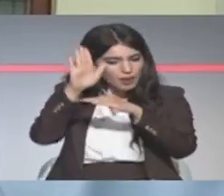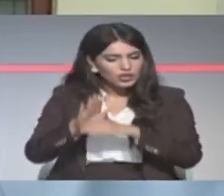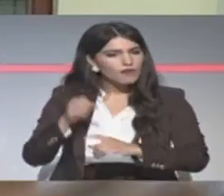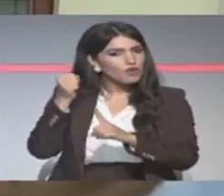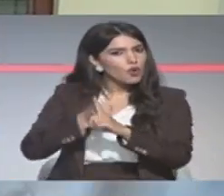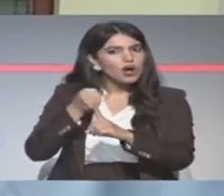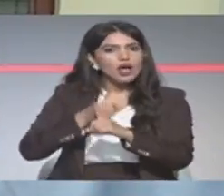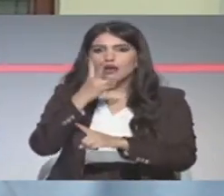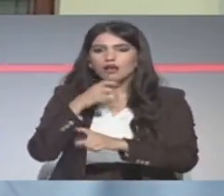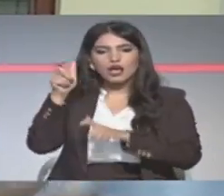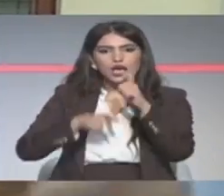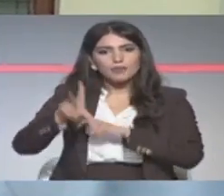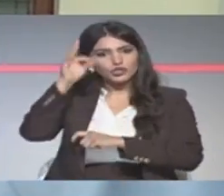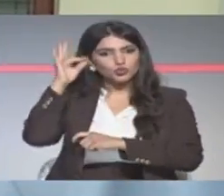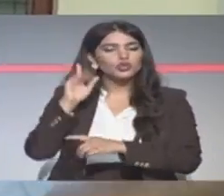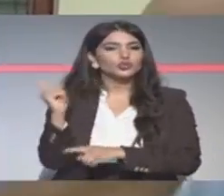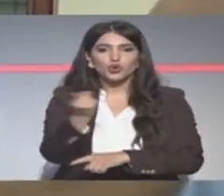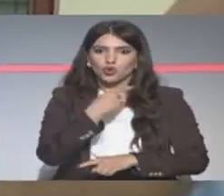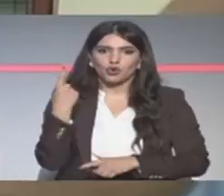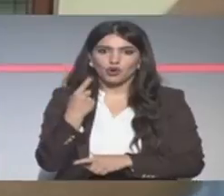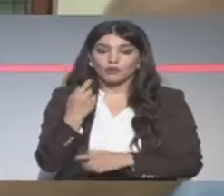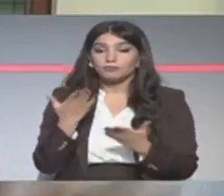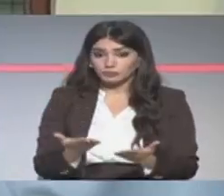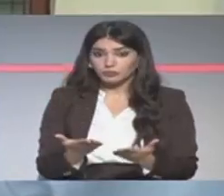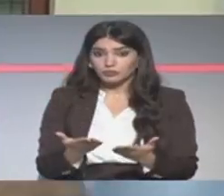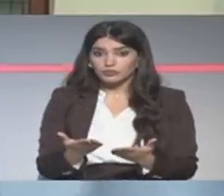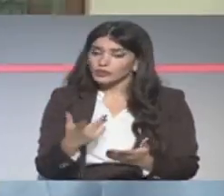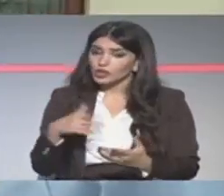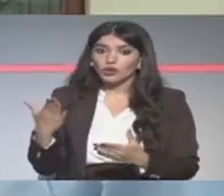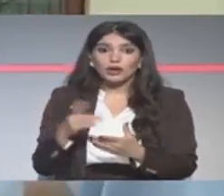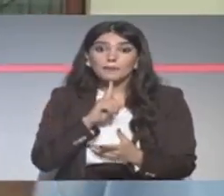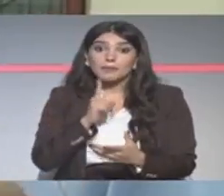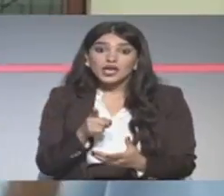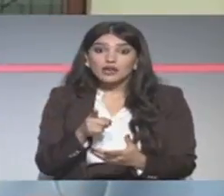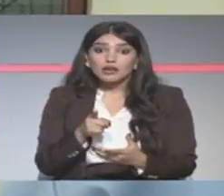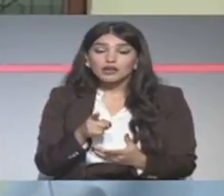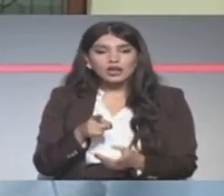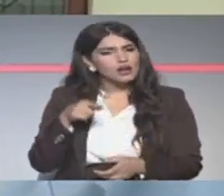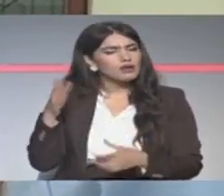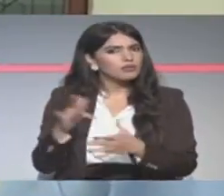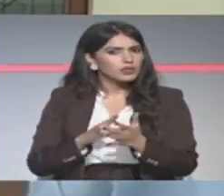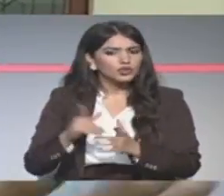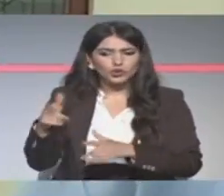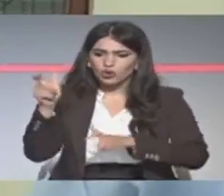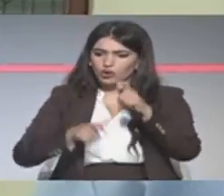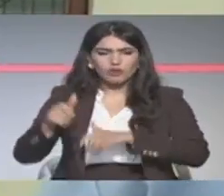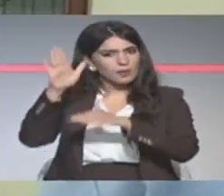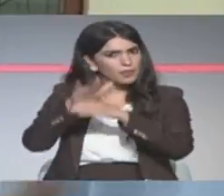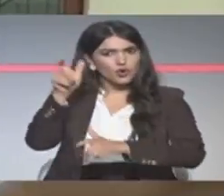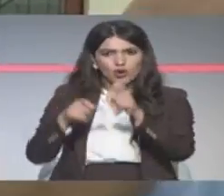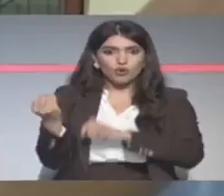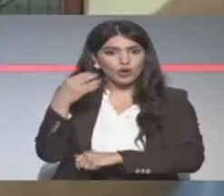يعني القائم بالمساعدة في بعض الأحيان يطلب هو بدوره المساعدة. لابد من شد أزر أعوان وضباط الحماية